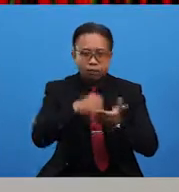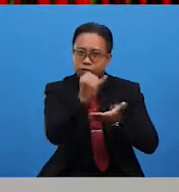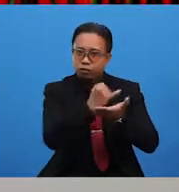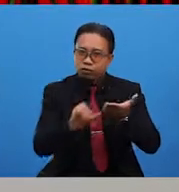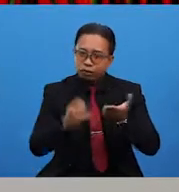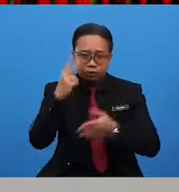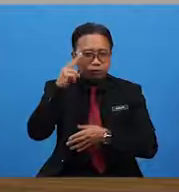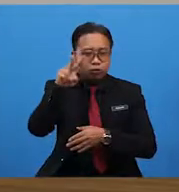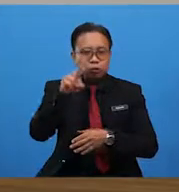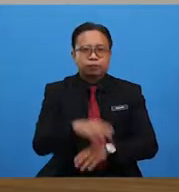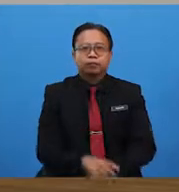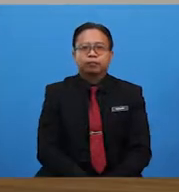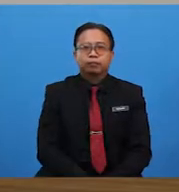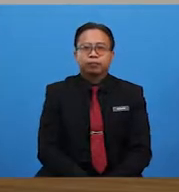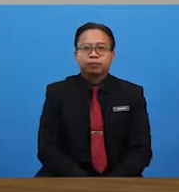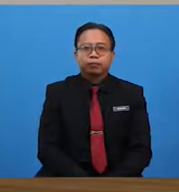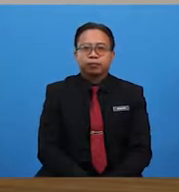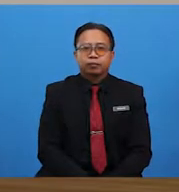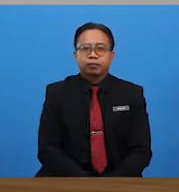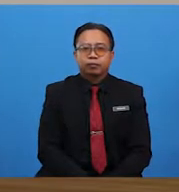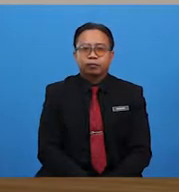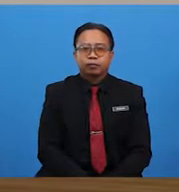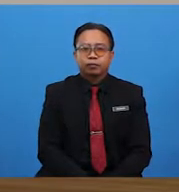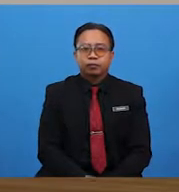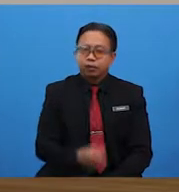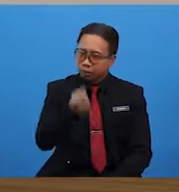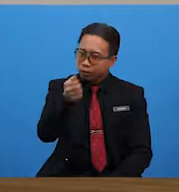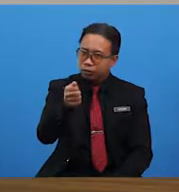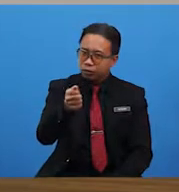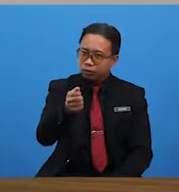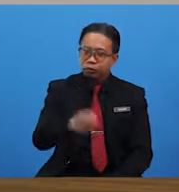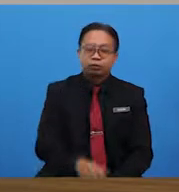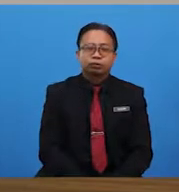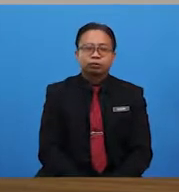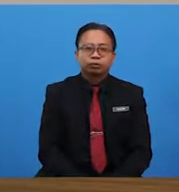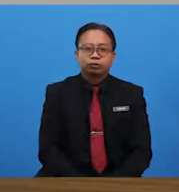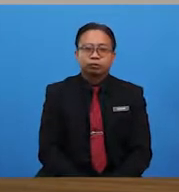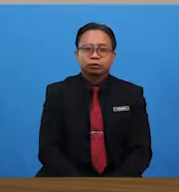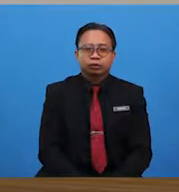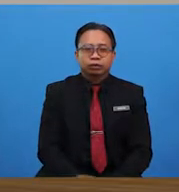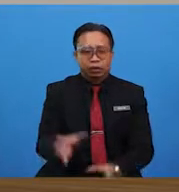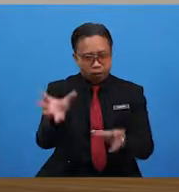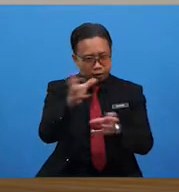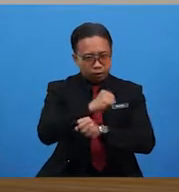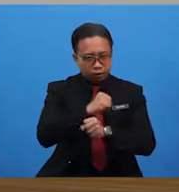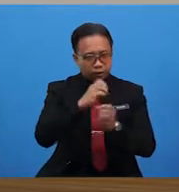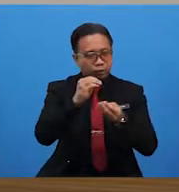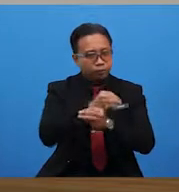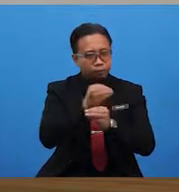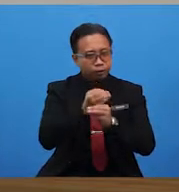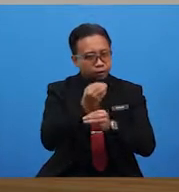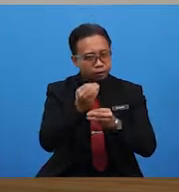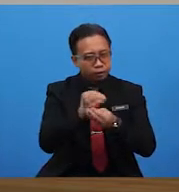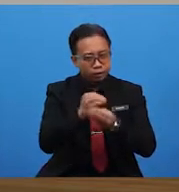visual C gua dan juga Plaza Plaza anda semua bukan saja menganalisis permasalahan